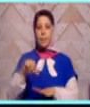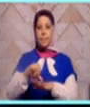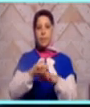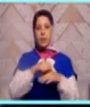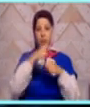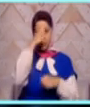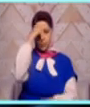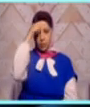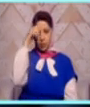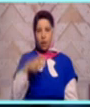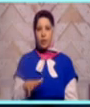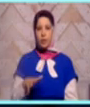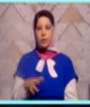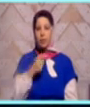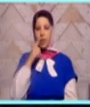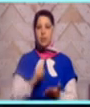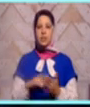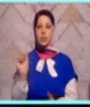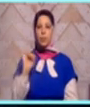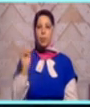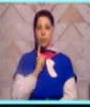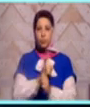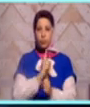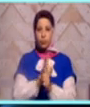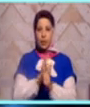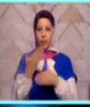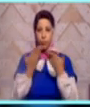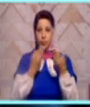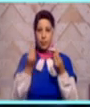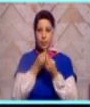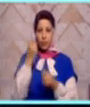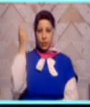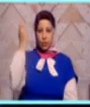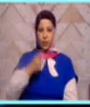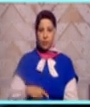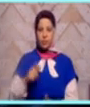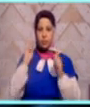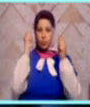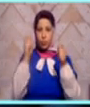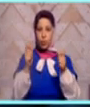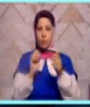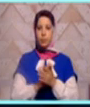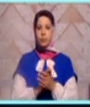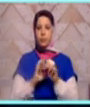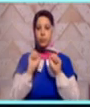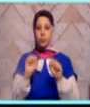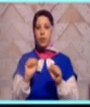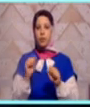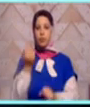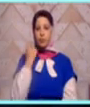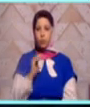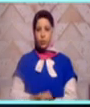الحارة، الابتعاد عن التعرض بشكل مباشر للشمس خاصة في فترات الظهيرة، التواجد في اماكن جيده